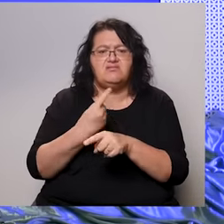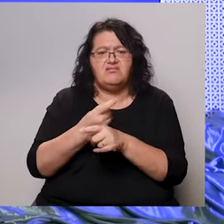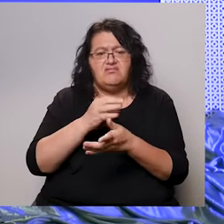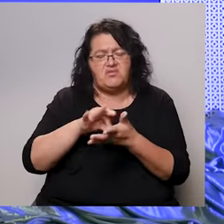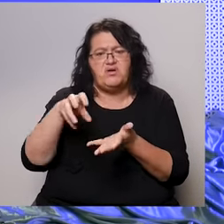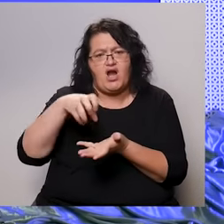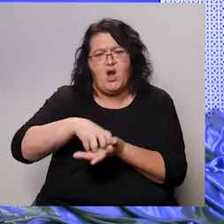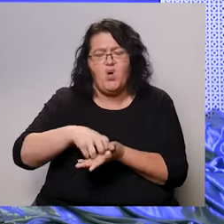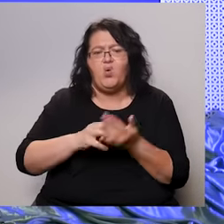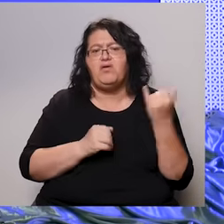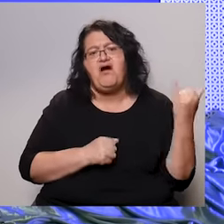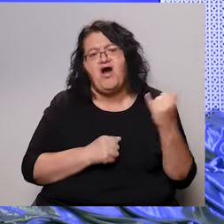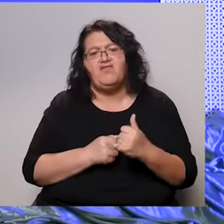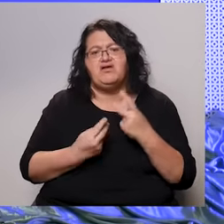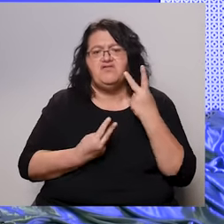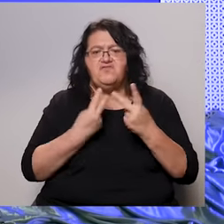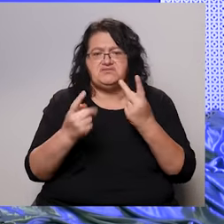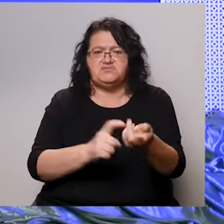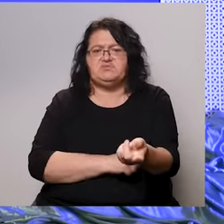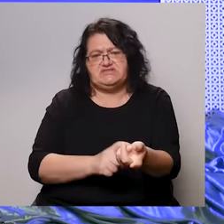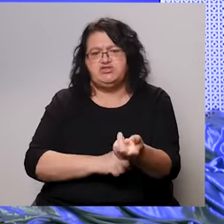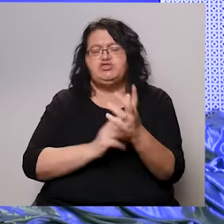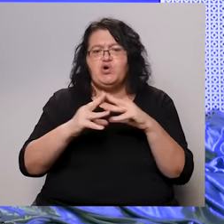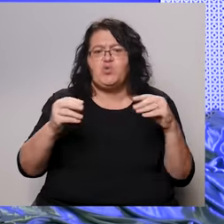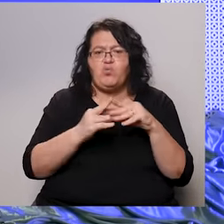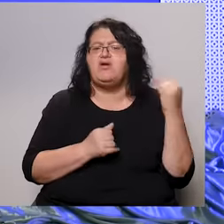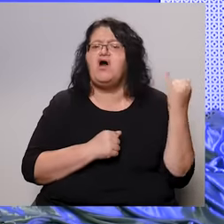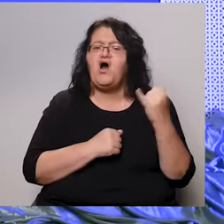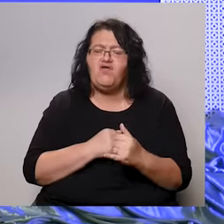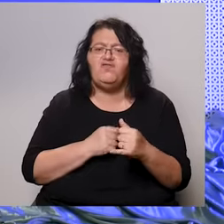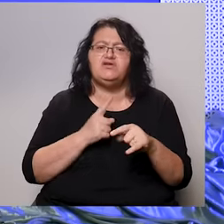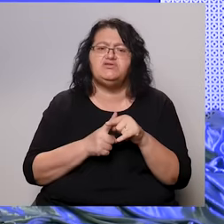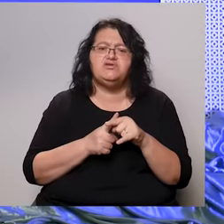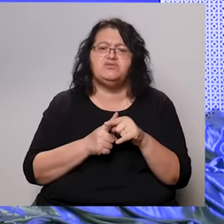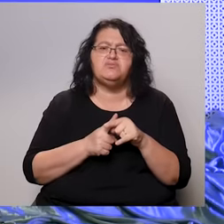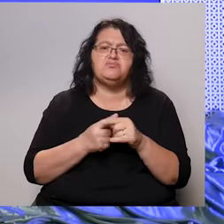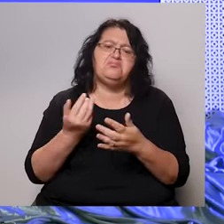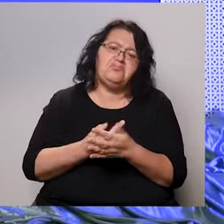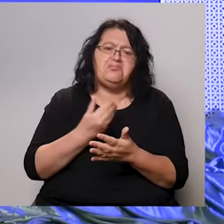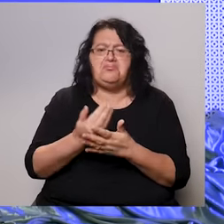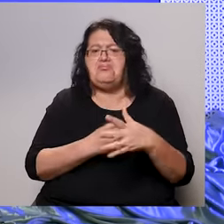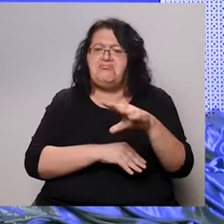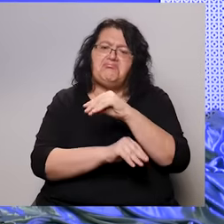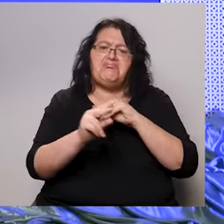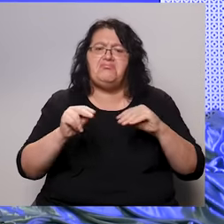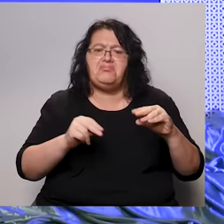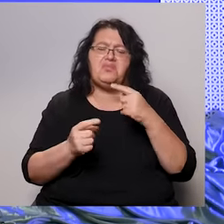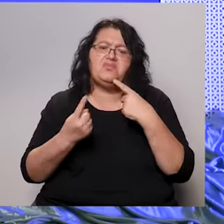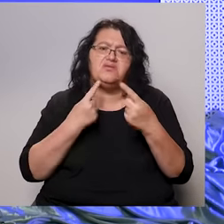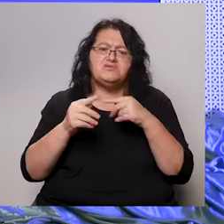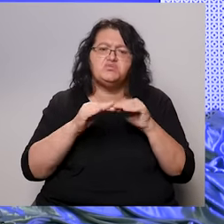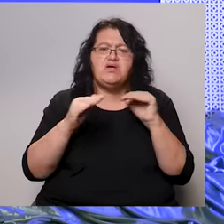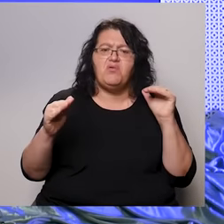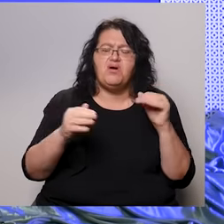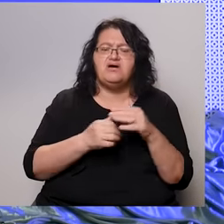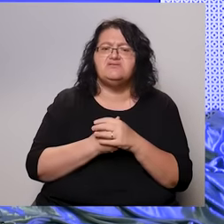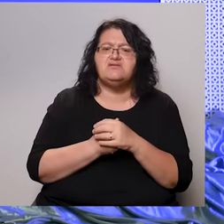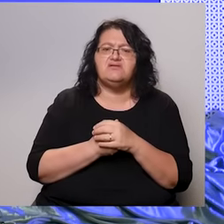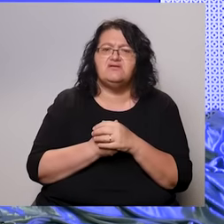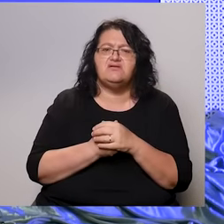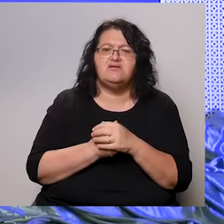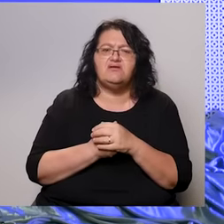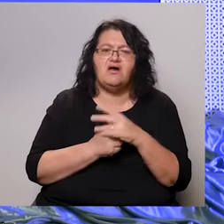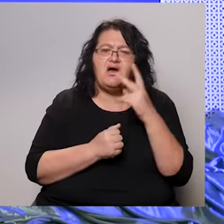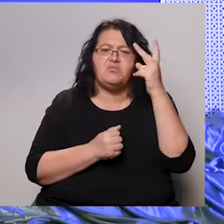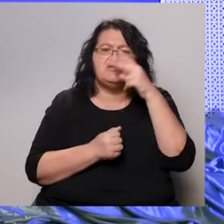noi, dar erau din România și au venit acolo și printre altele din ce am auzit discutând la masă, mi-am